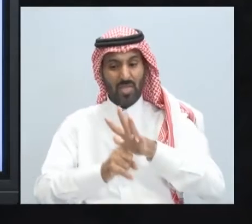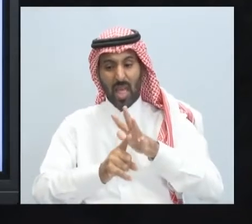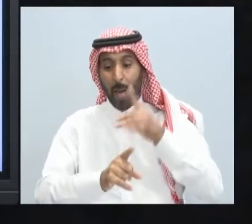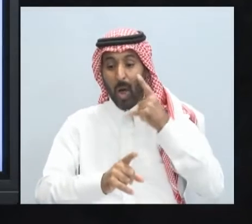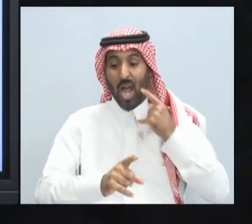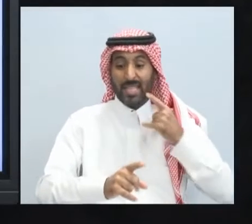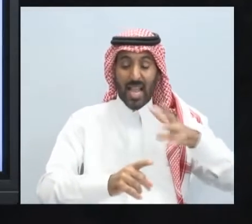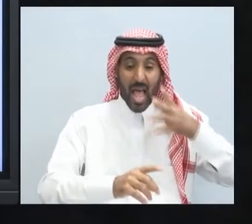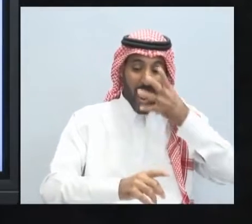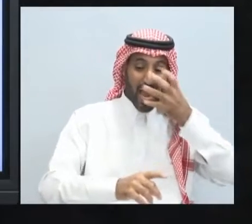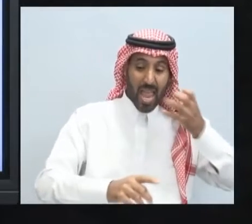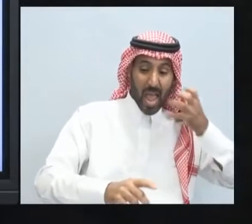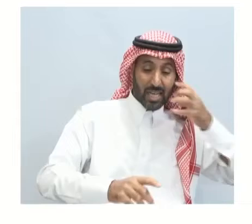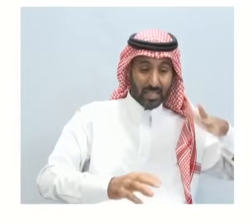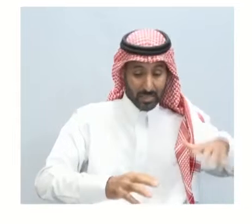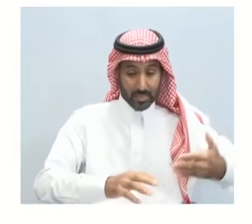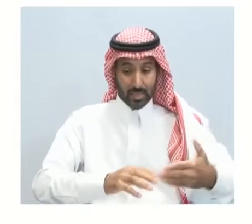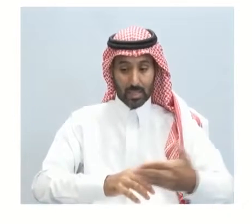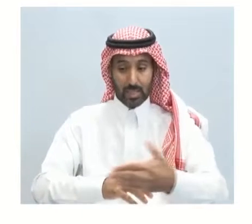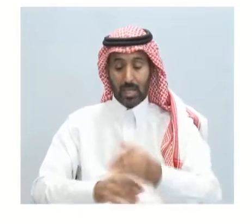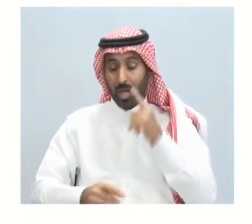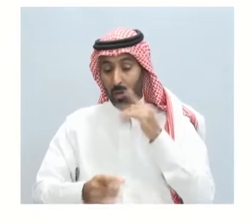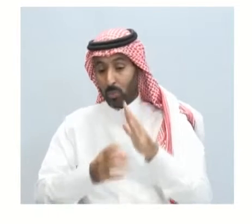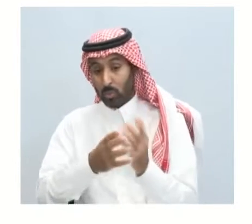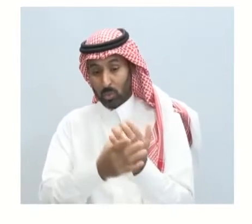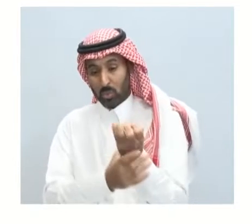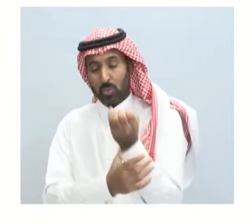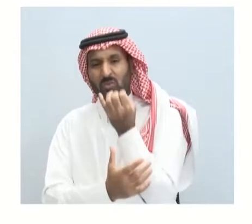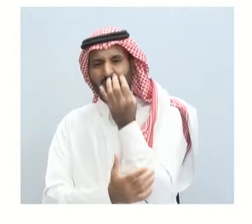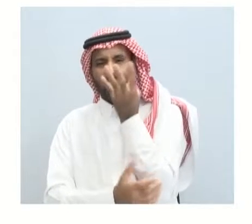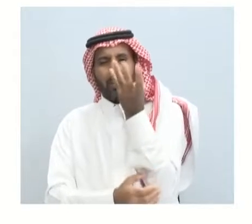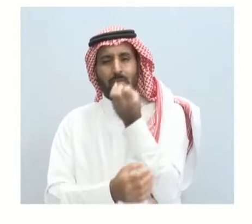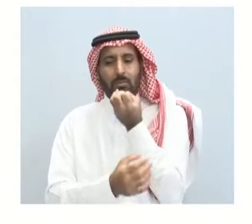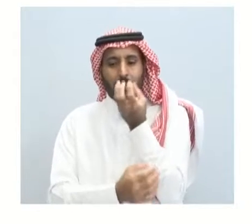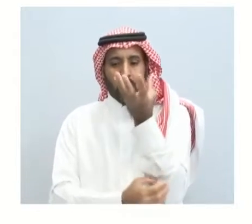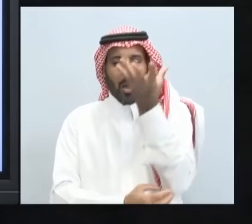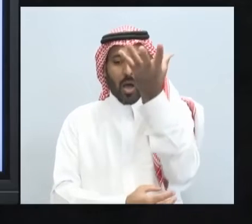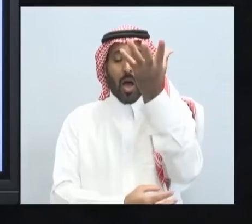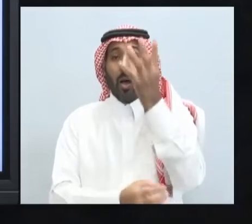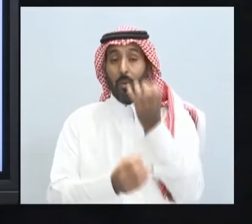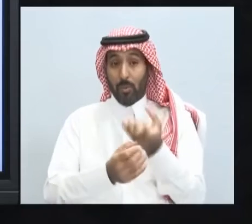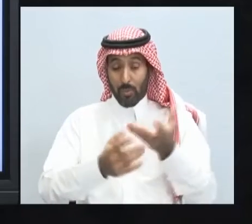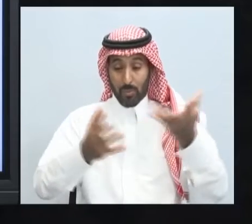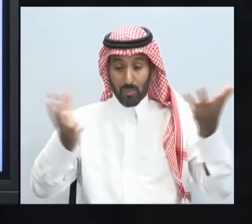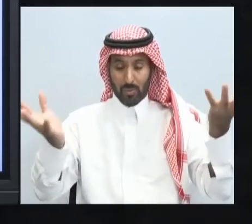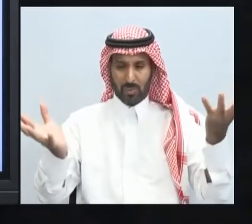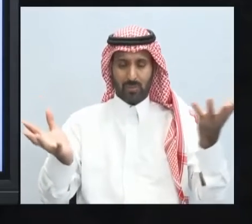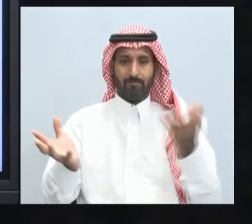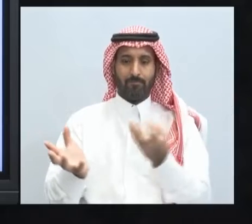الحيه وايضا تصاعد الغاز والدخان